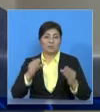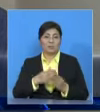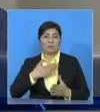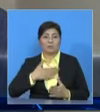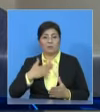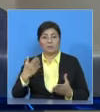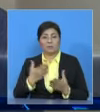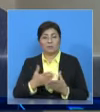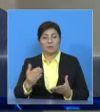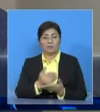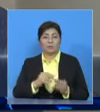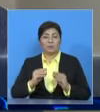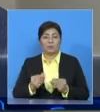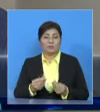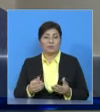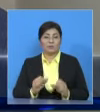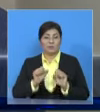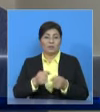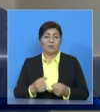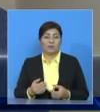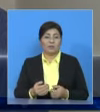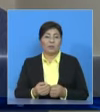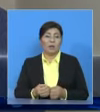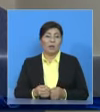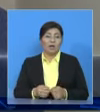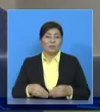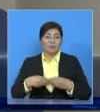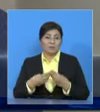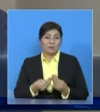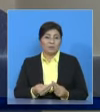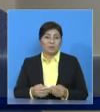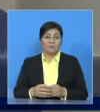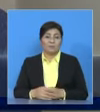волонтеров были собраны деньги, на которые мы смогли собрать их в школу и сводить в парикмахерскую.